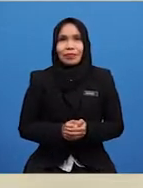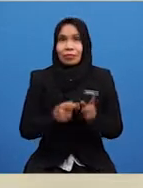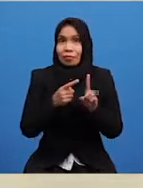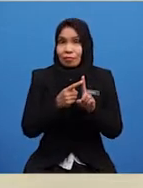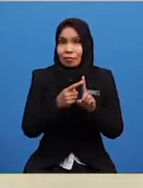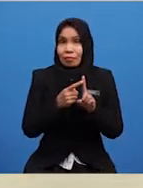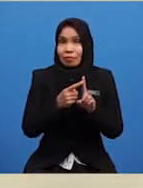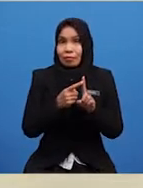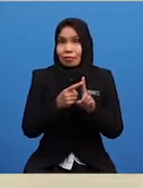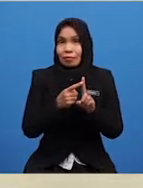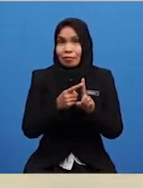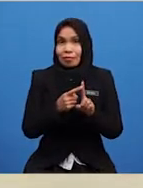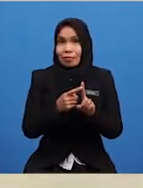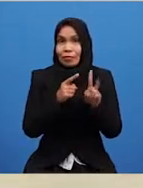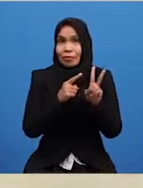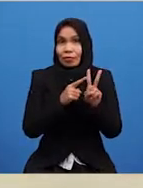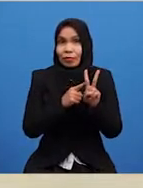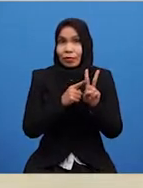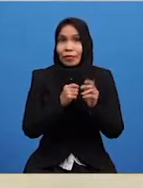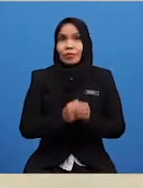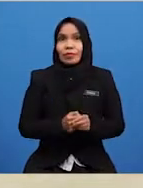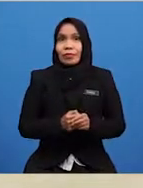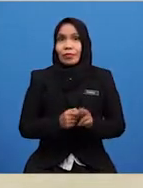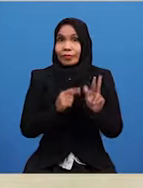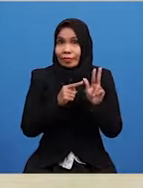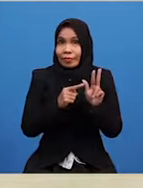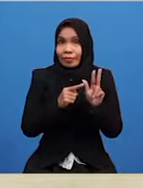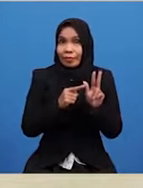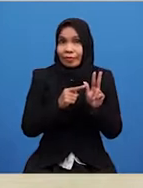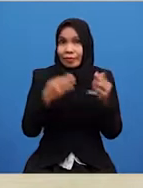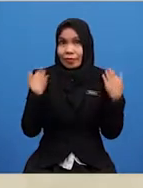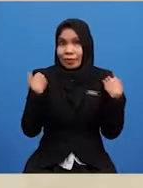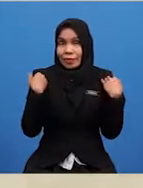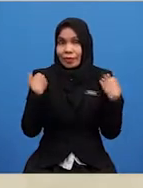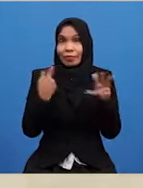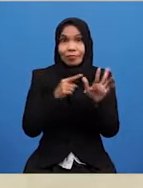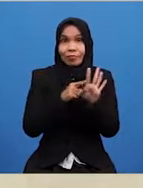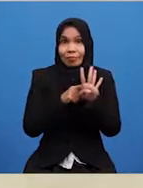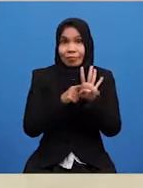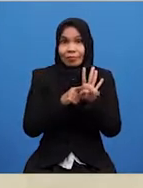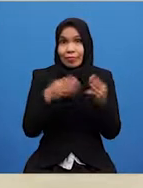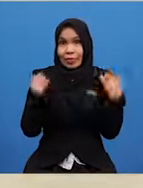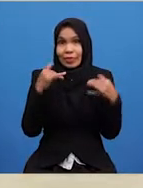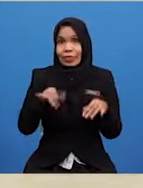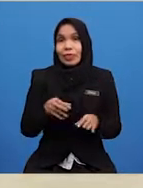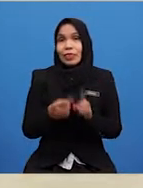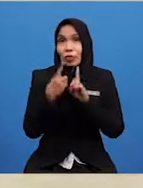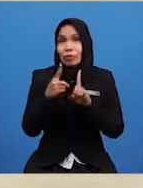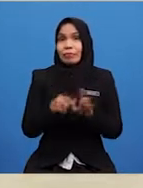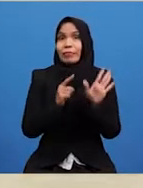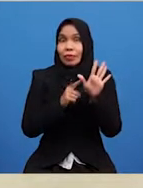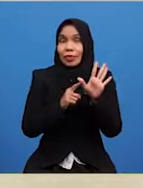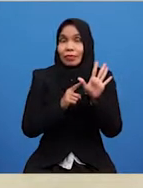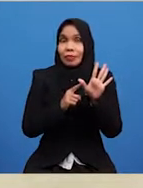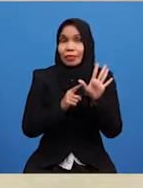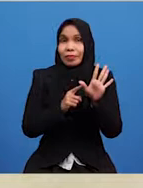Ataupun pusat penyebaran agama Islam? Pusat perdagangan? Pengurusan perdagangan? Kejayaan menjalinkan